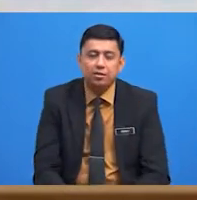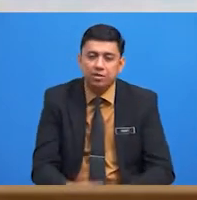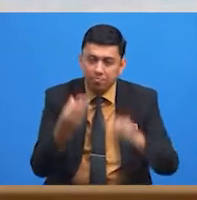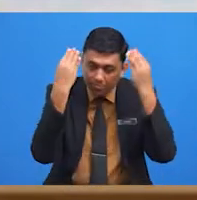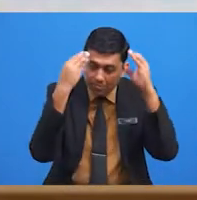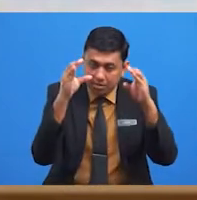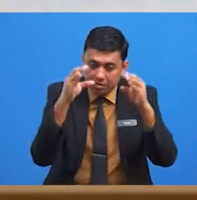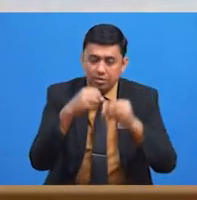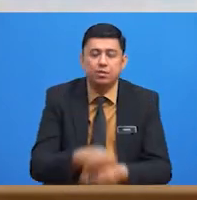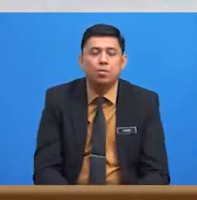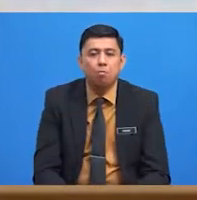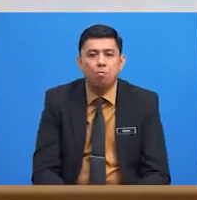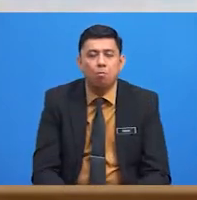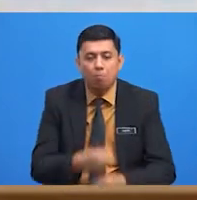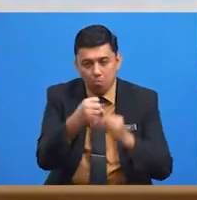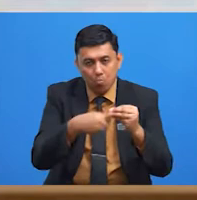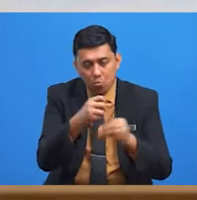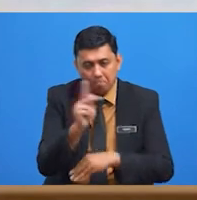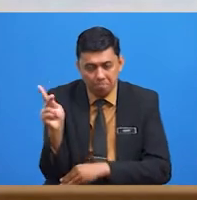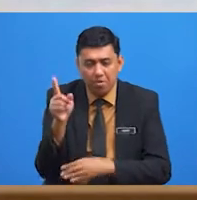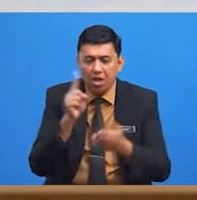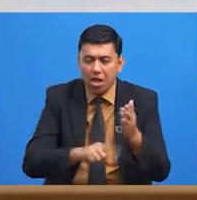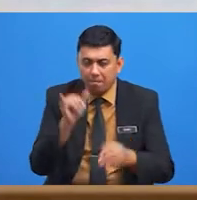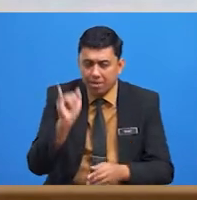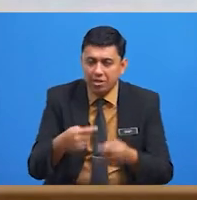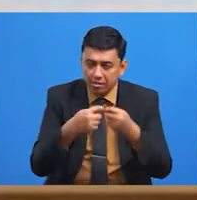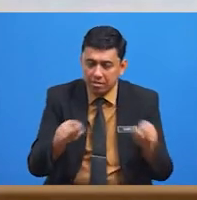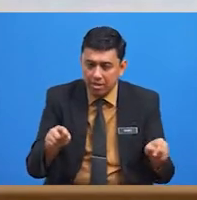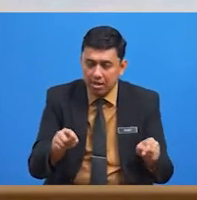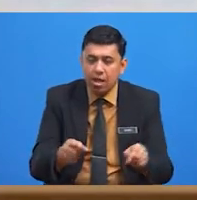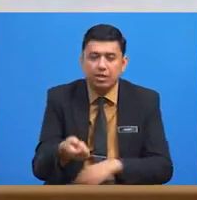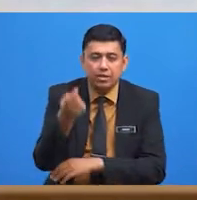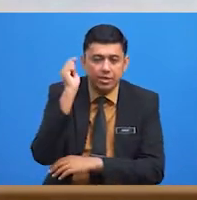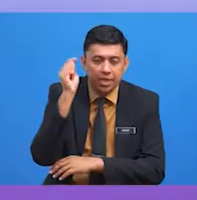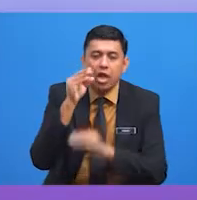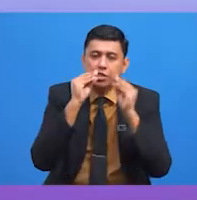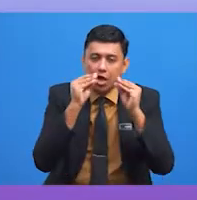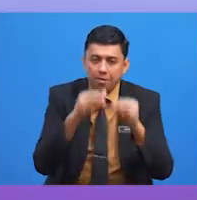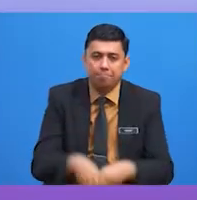akan simpulkan apa yang telah cikgu kupas tadi.